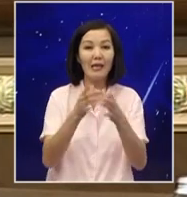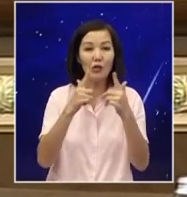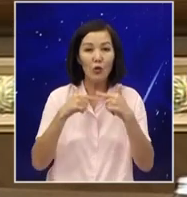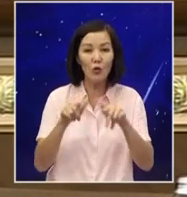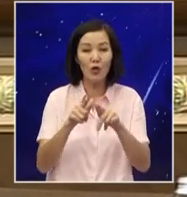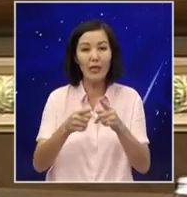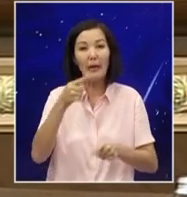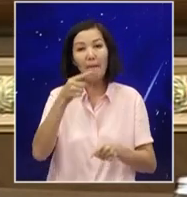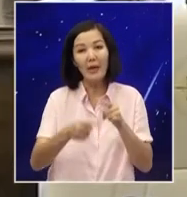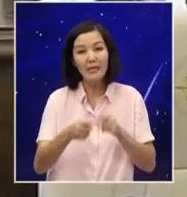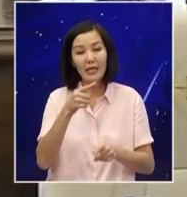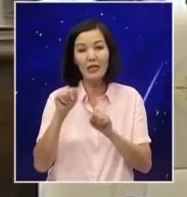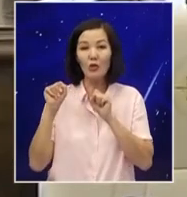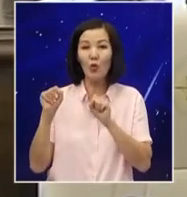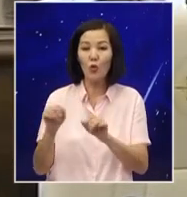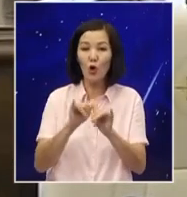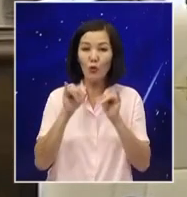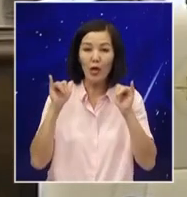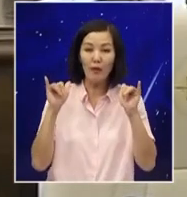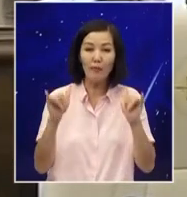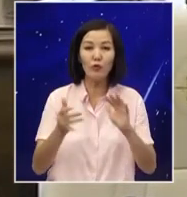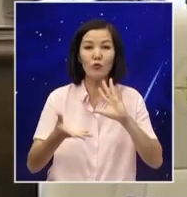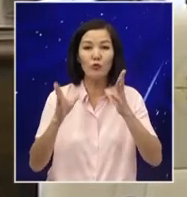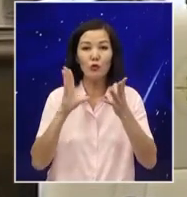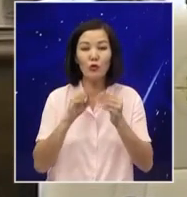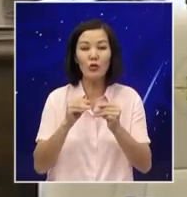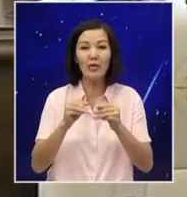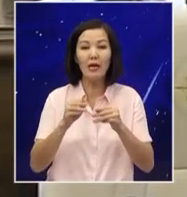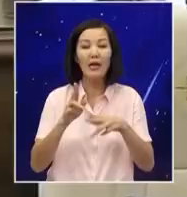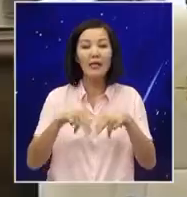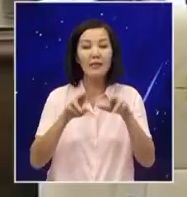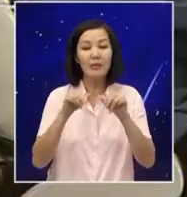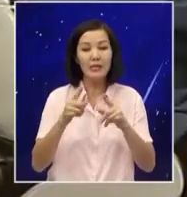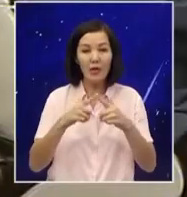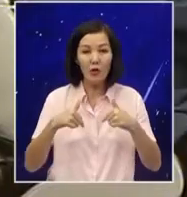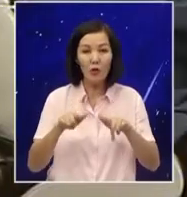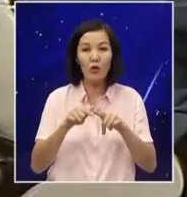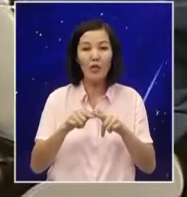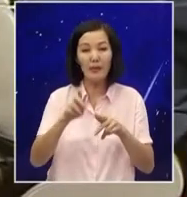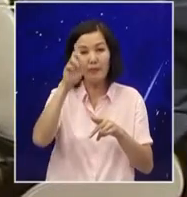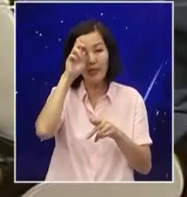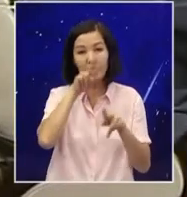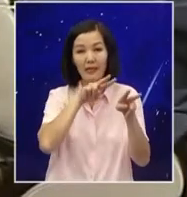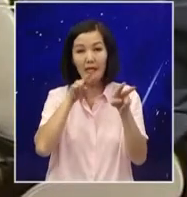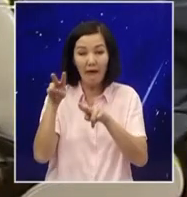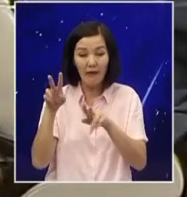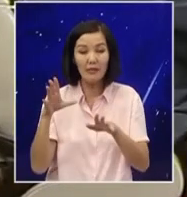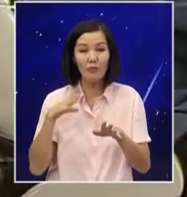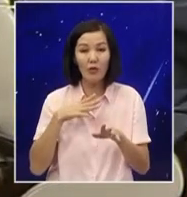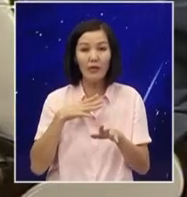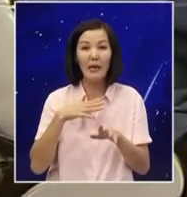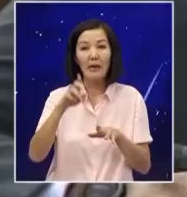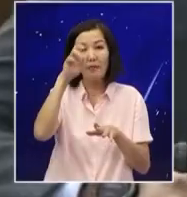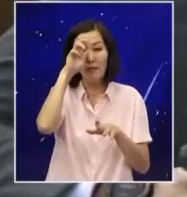Бұл бәсекелестікті қорғау және дамыту жөніндегі арнайы құрылым. Тікелей президентке қарасты болады. Тағы жедел мемлекеттік аппарат